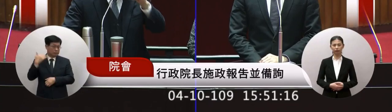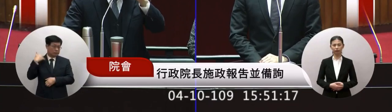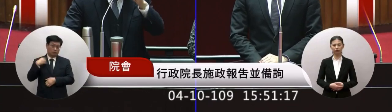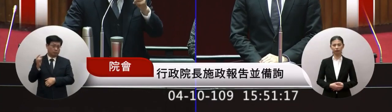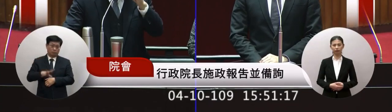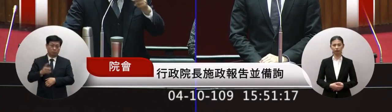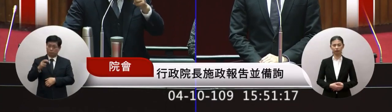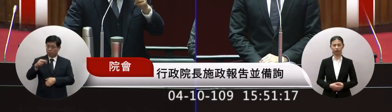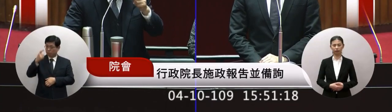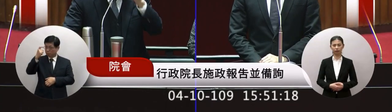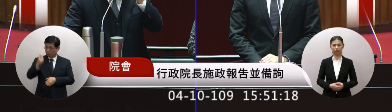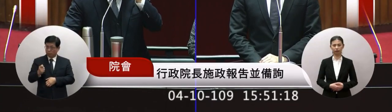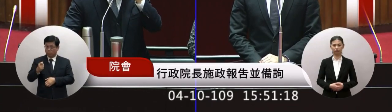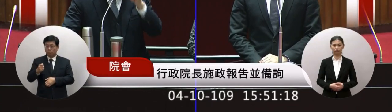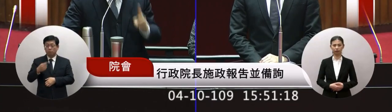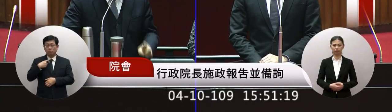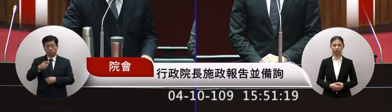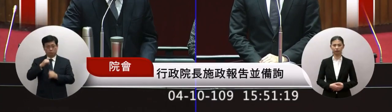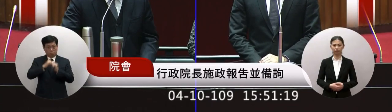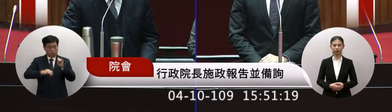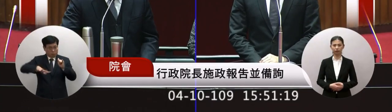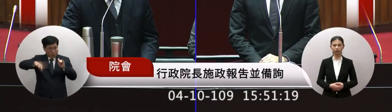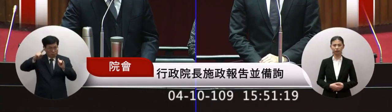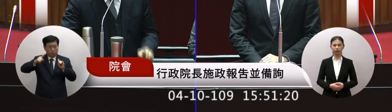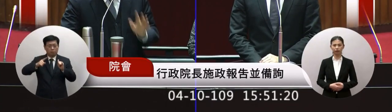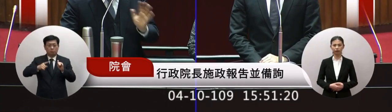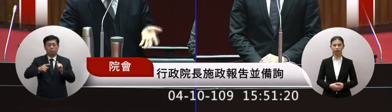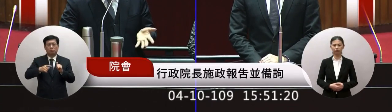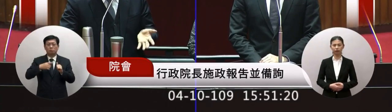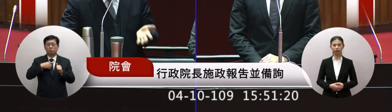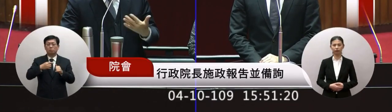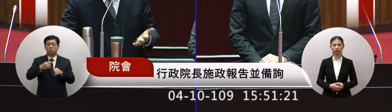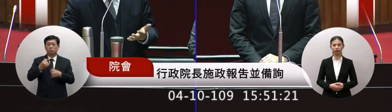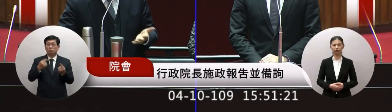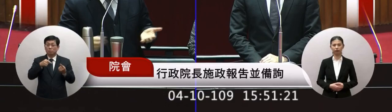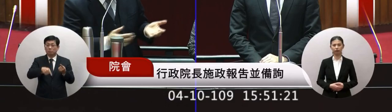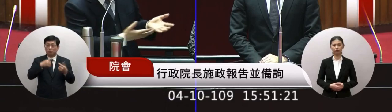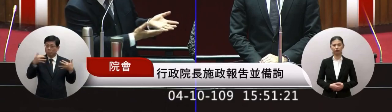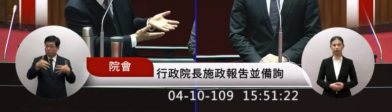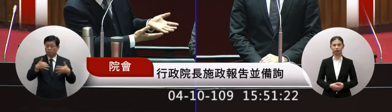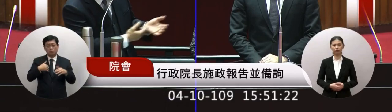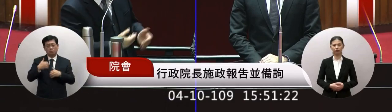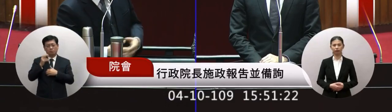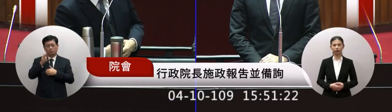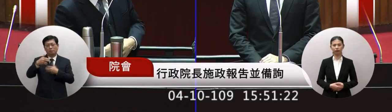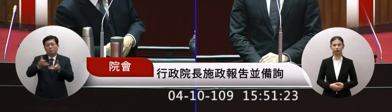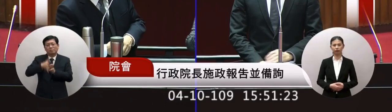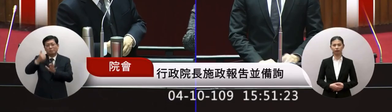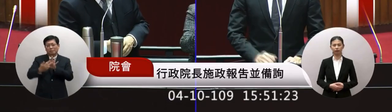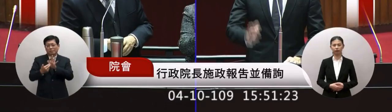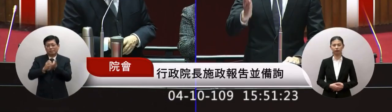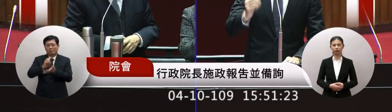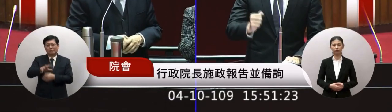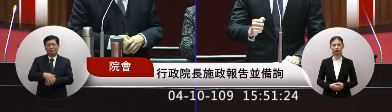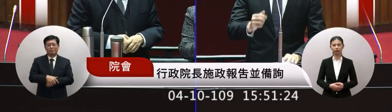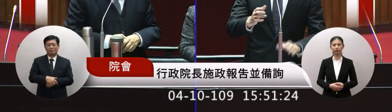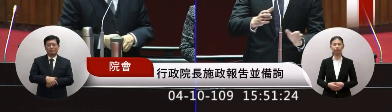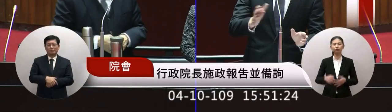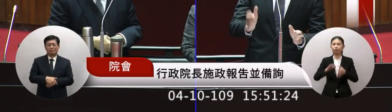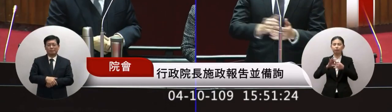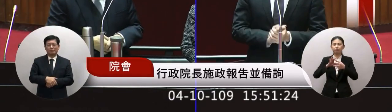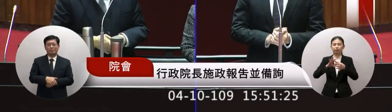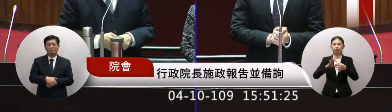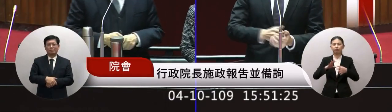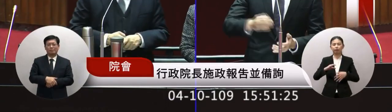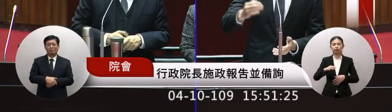捌的200亿，历史上头一届。啊，相关这问题无法请部长。跟你报告。 哎，无要紧吼，我因为我说